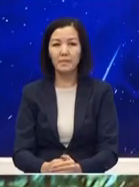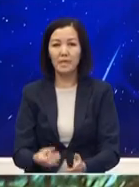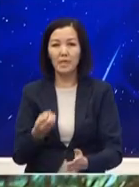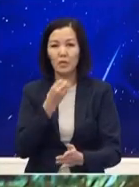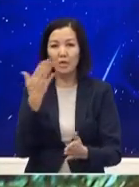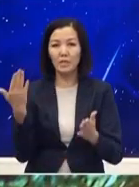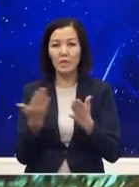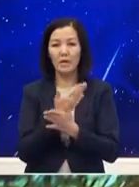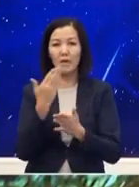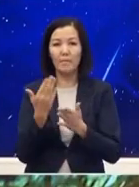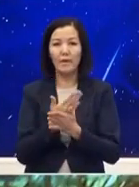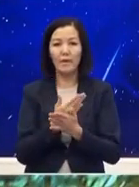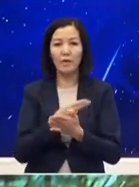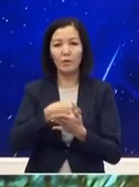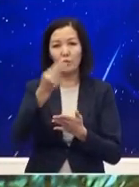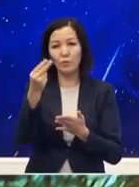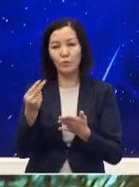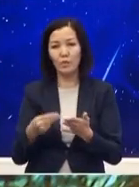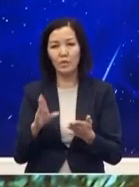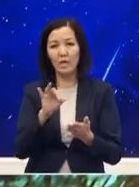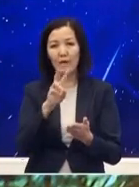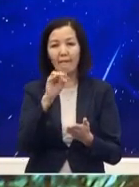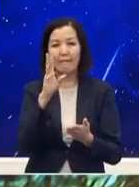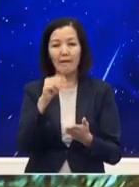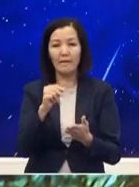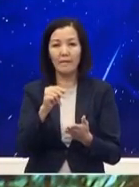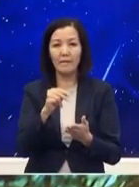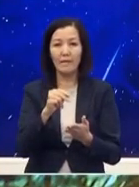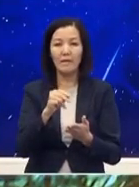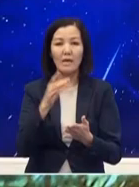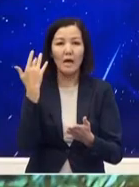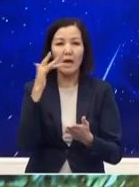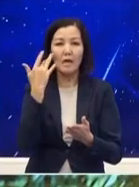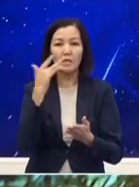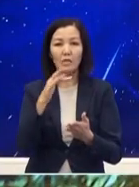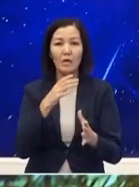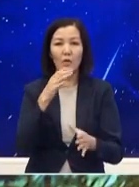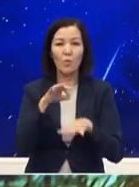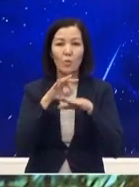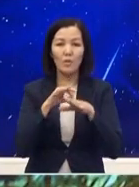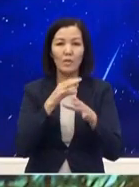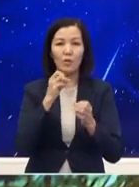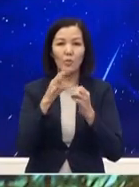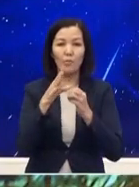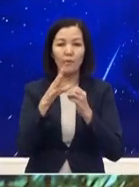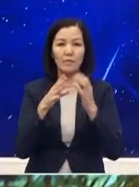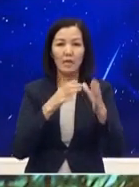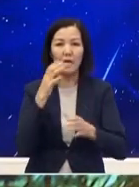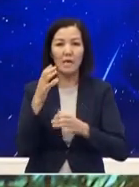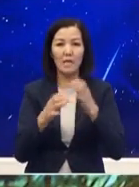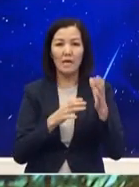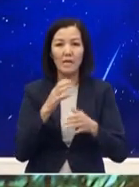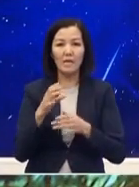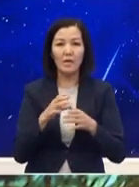Ақжол Тайхабар, жетісулық суретші Анар Абжанованың еңбегі Ақшта өткен 15-ші халықаралық Арк-Ренивал өнер байқауының